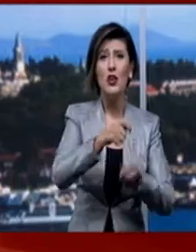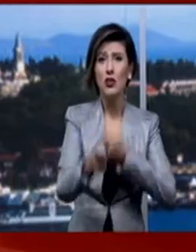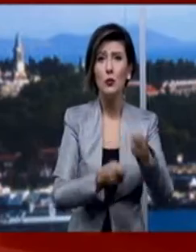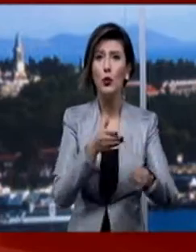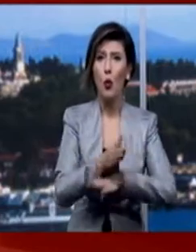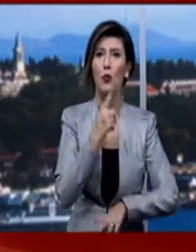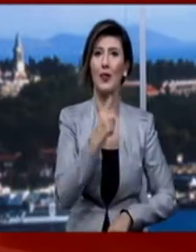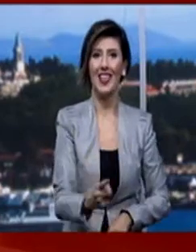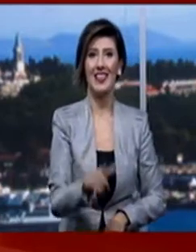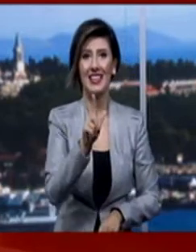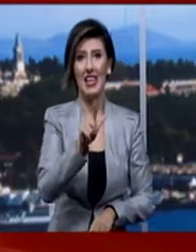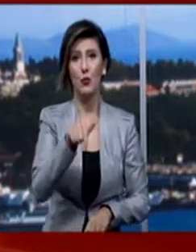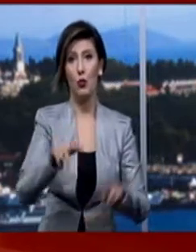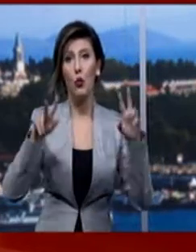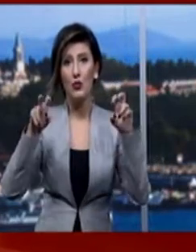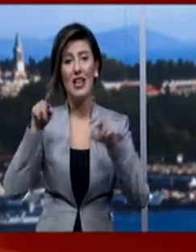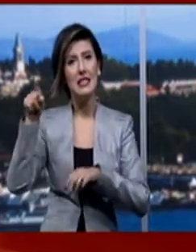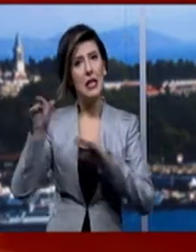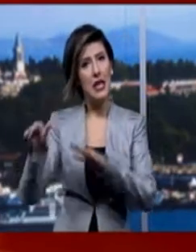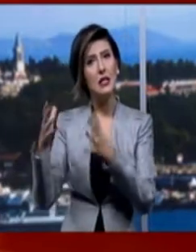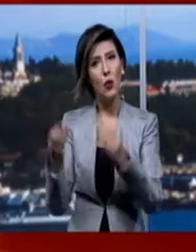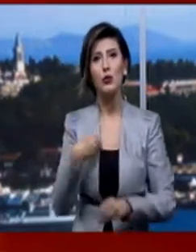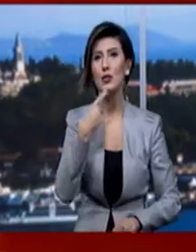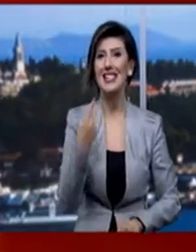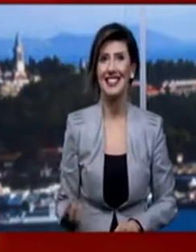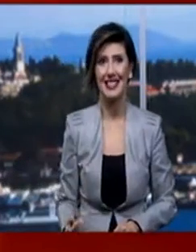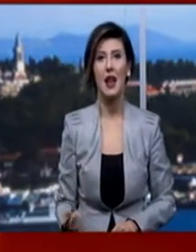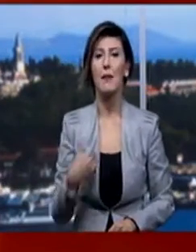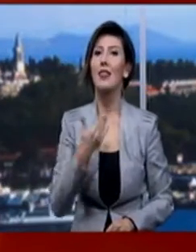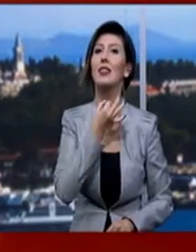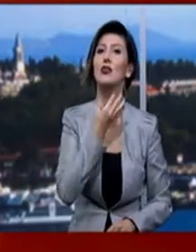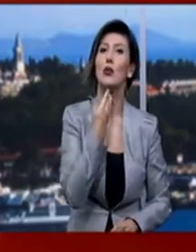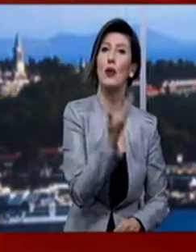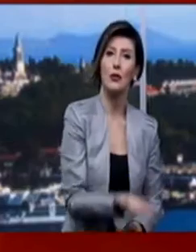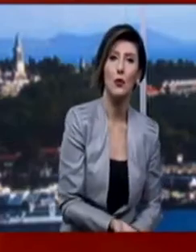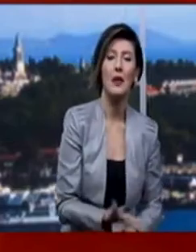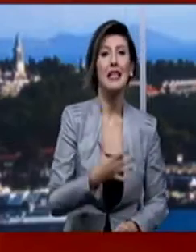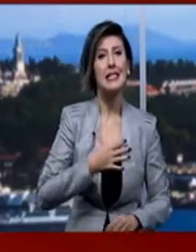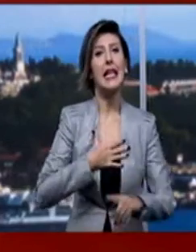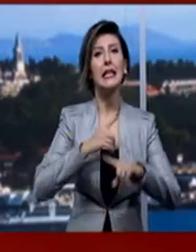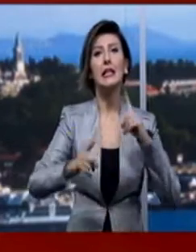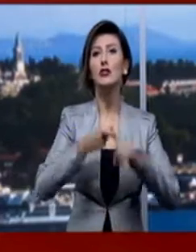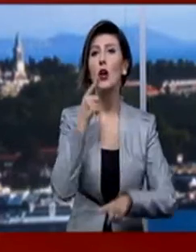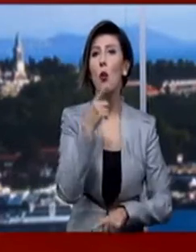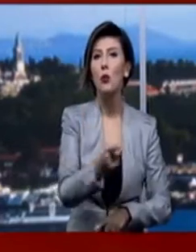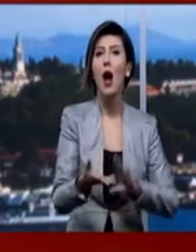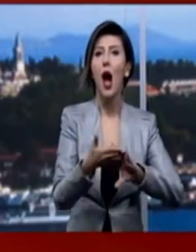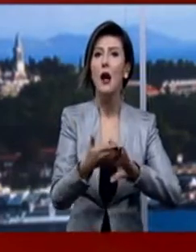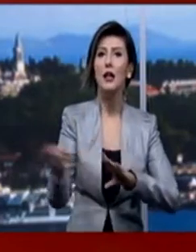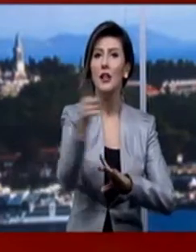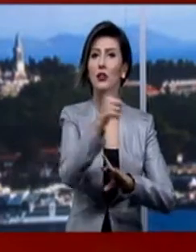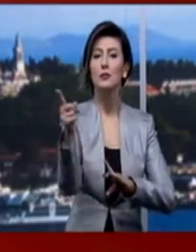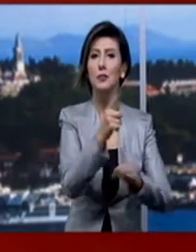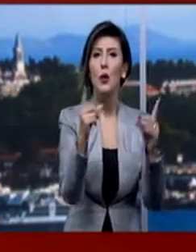doğru gerekir. Bu konuda da size destek oluruz dediler. Ben teşekkür ediyorum. Sayın Kılıçdaroğlu arkadaşlarla